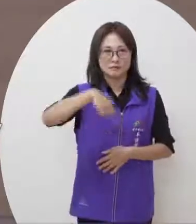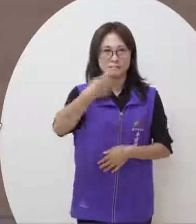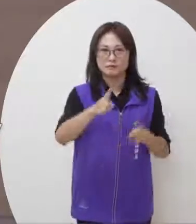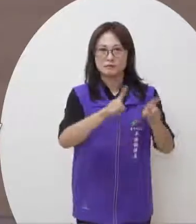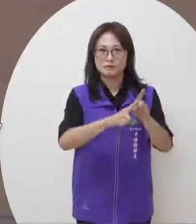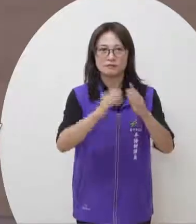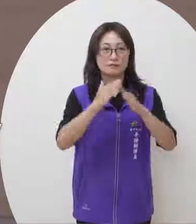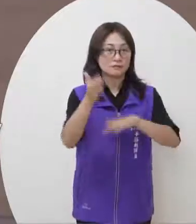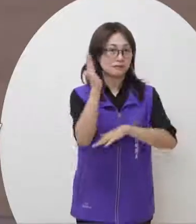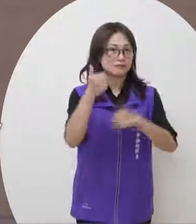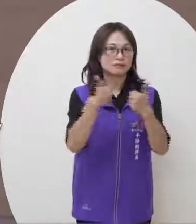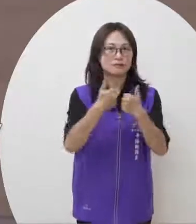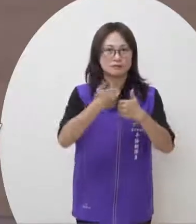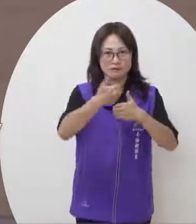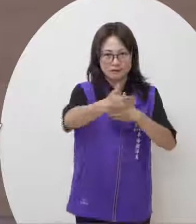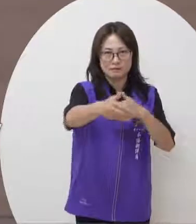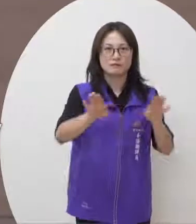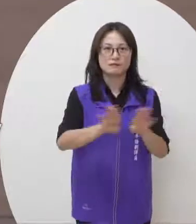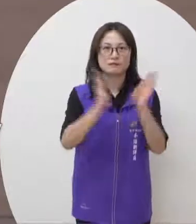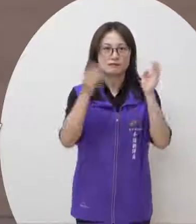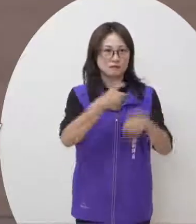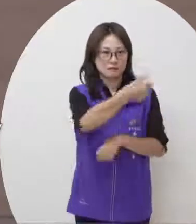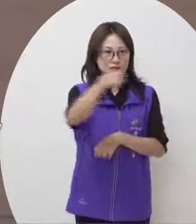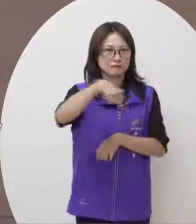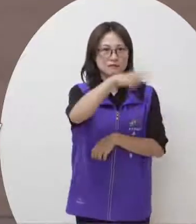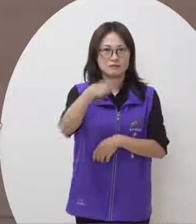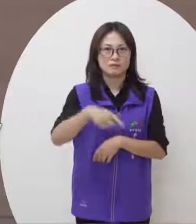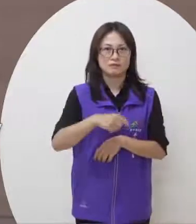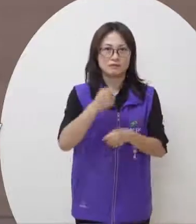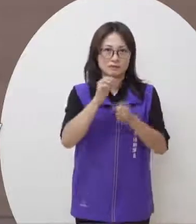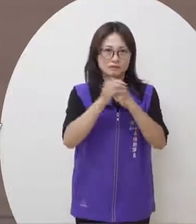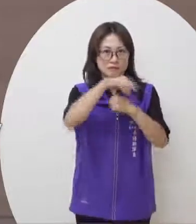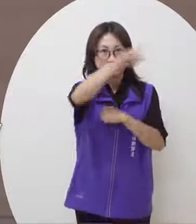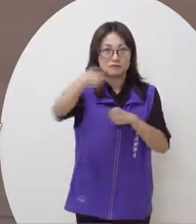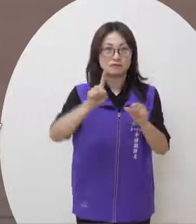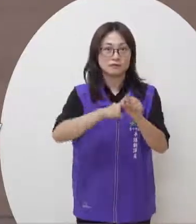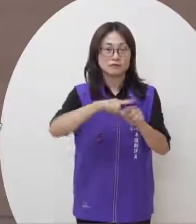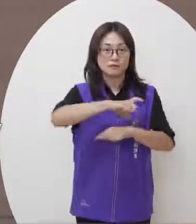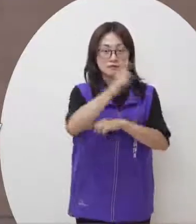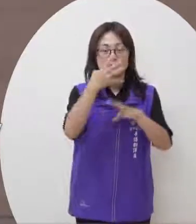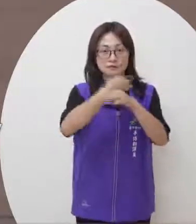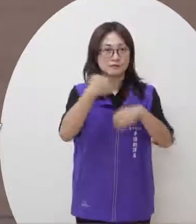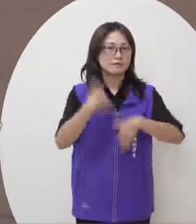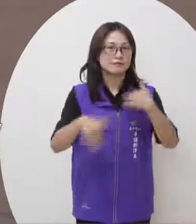程来进行。谢谢大家，也先祝大家中秋佳节快乐，感谢大